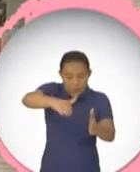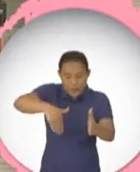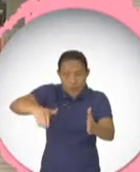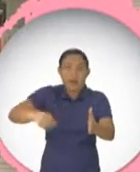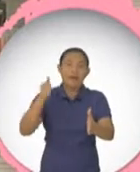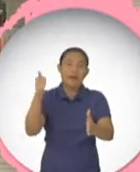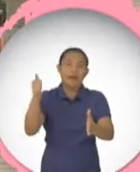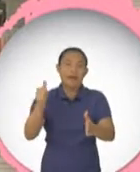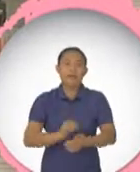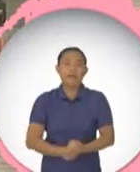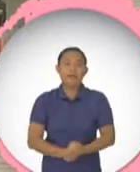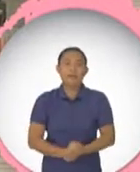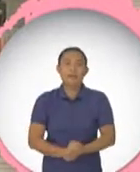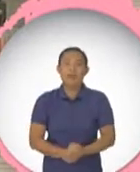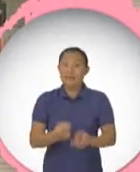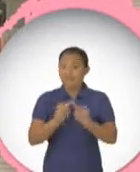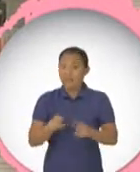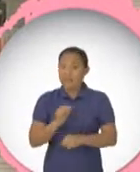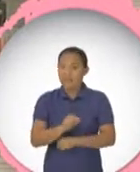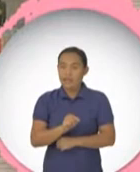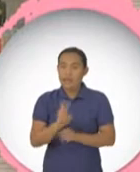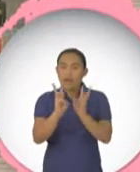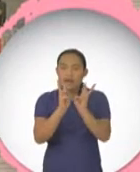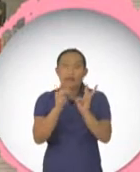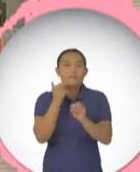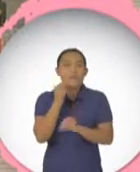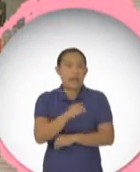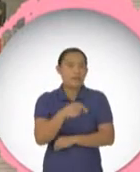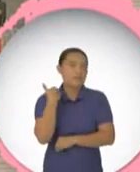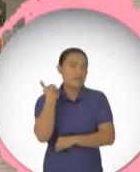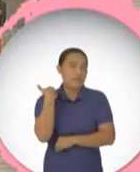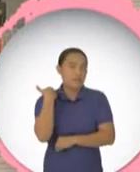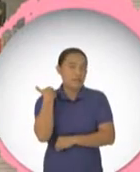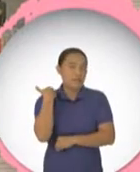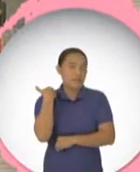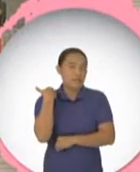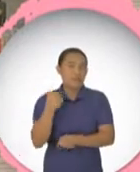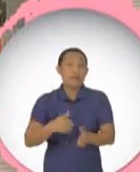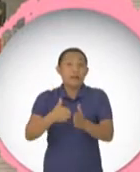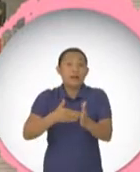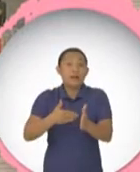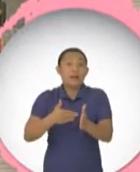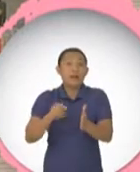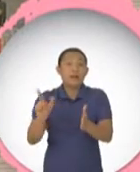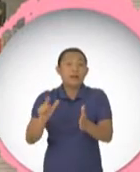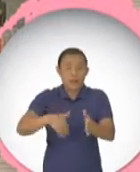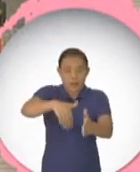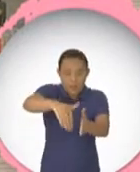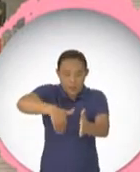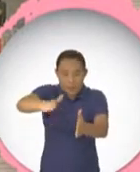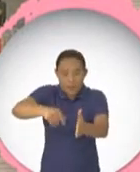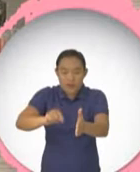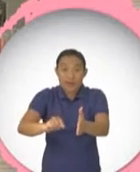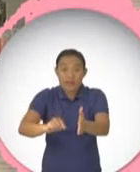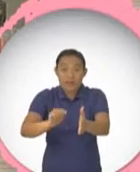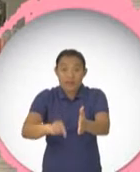นี่ยตัวนี้เนื่องจากว่ามันมีน้ำตาลอยู่สูงนะคะถ้าเราทาเนยเฉยๆเนี่ยบางทีขนมของเราเนี่ยอาจจะไหม้ติดกับถาดได้นะคะนั้นวิ